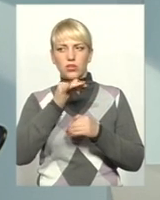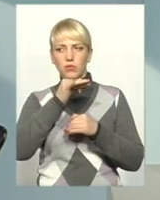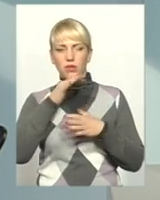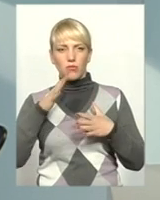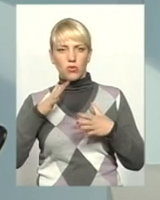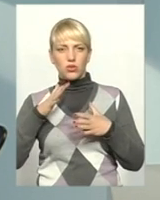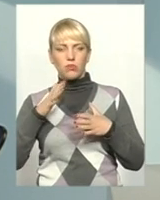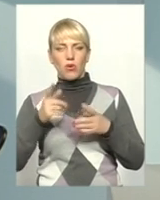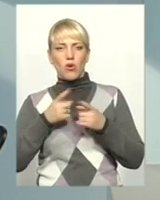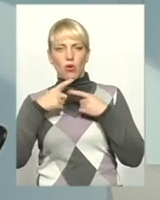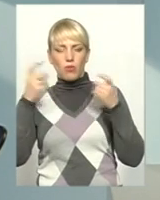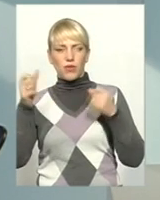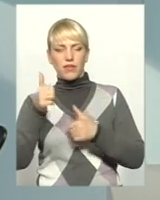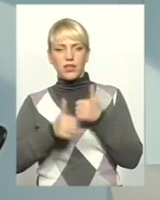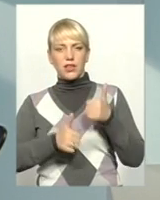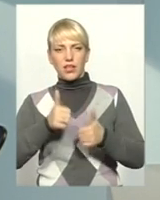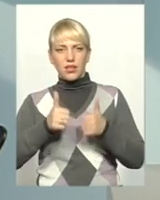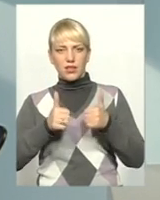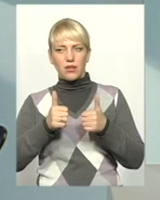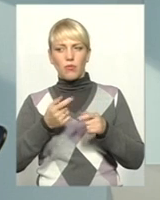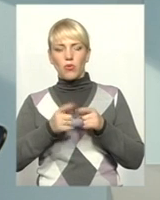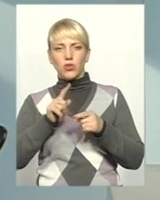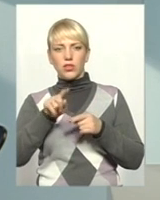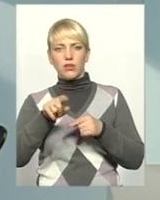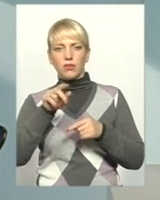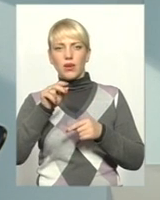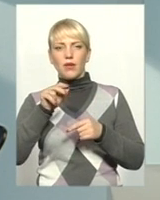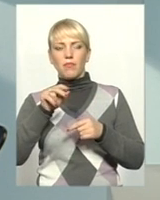не можемо до цього часу об'явити тендер по тій причині, що